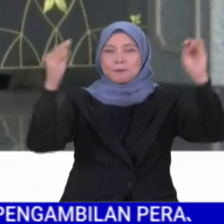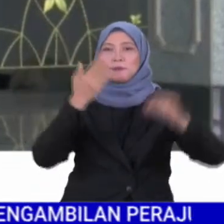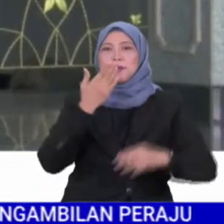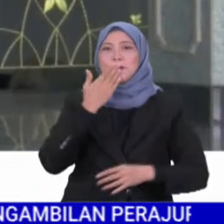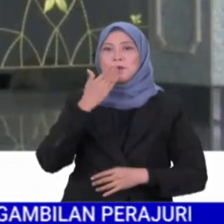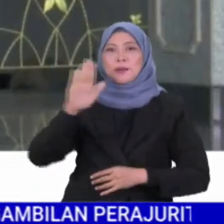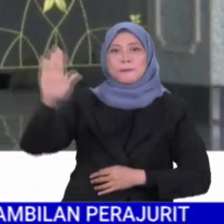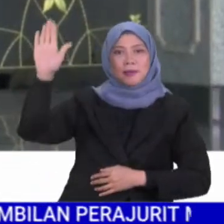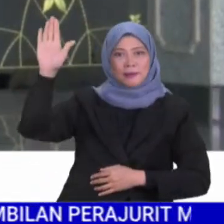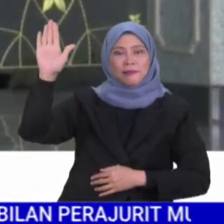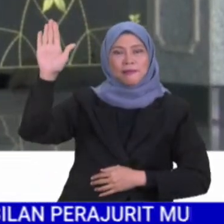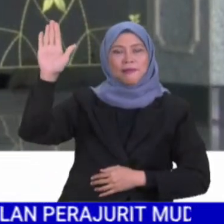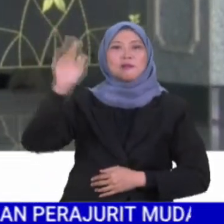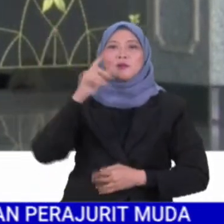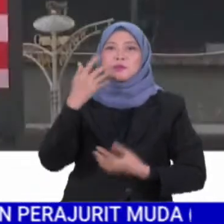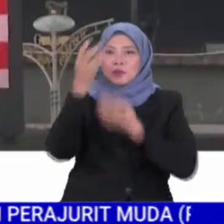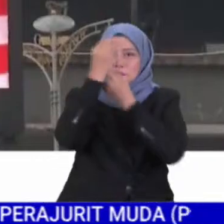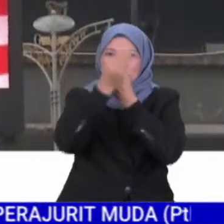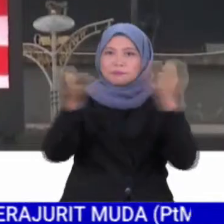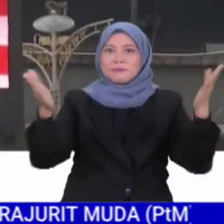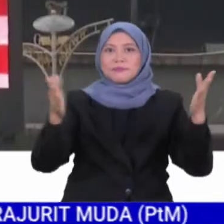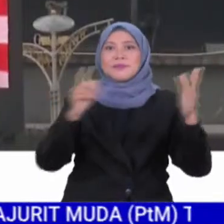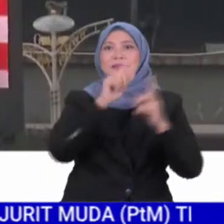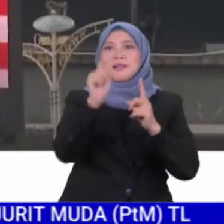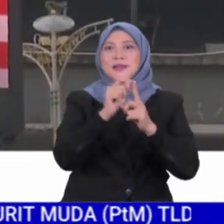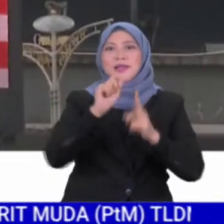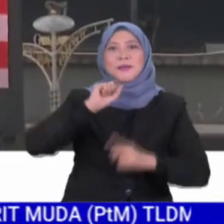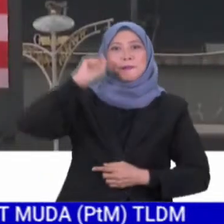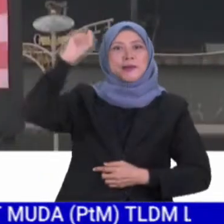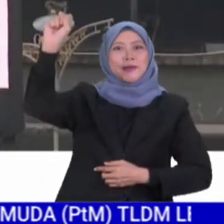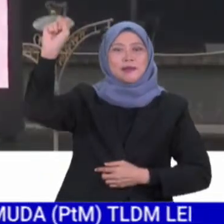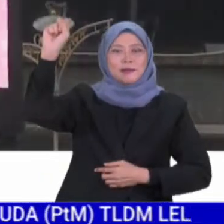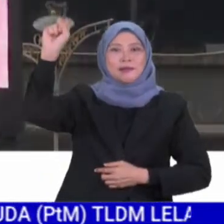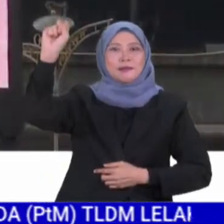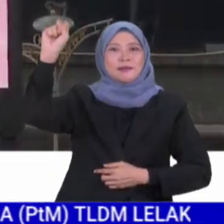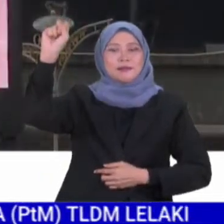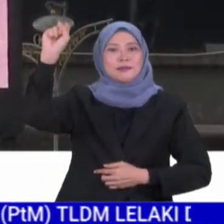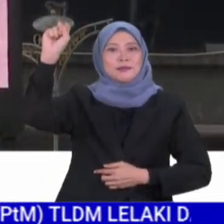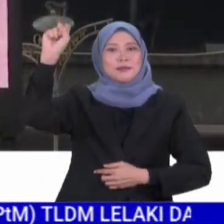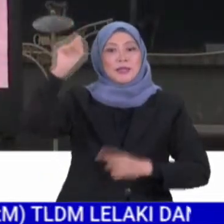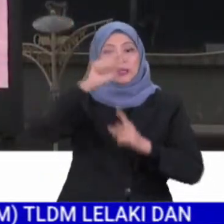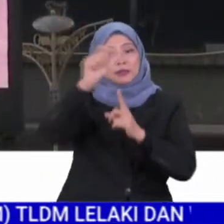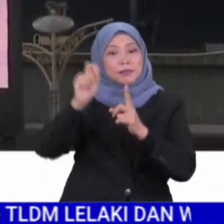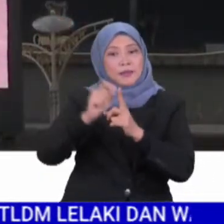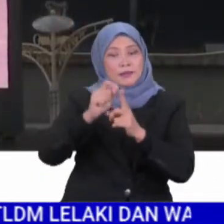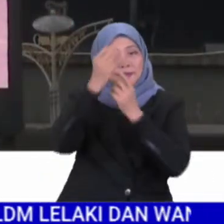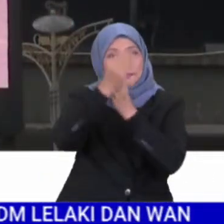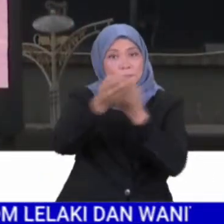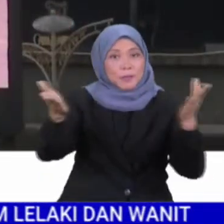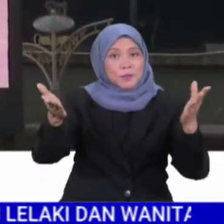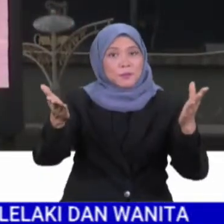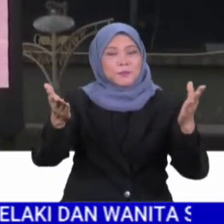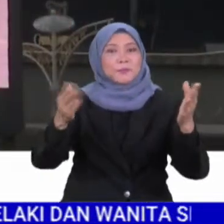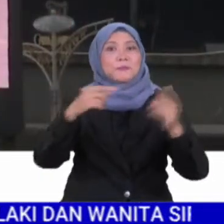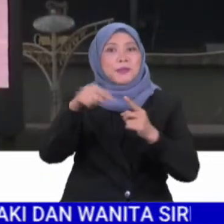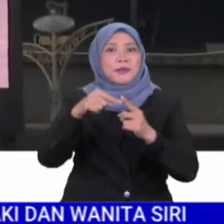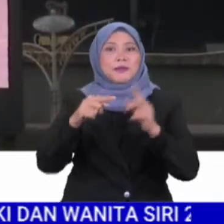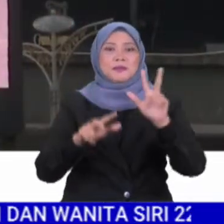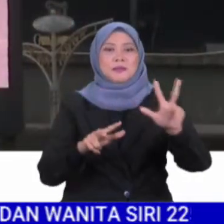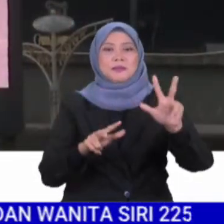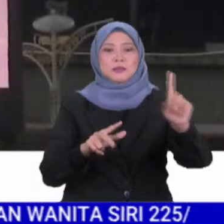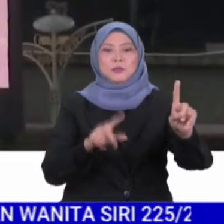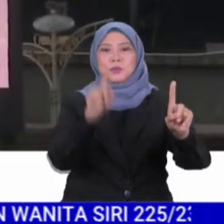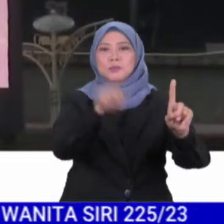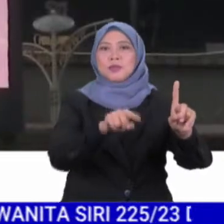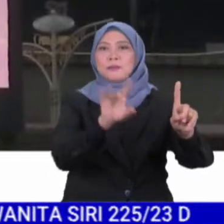Rahman telah mengisytiharkan tarikh kemerdekaan kita, yang mana tarikh diisytiharkan adalah pada 31